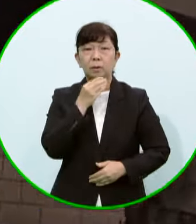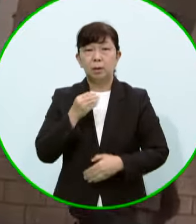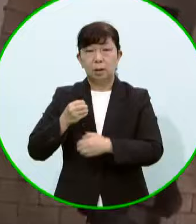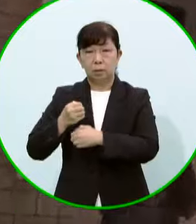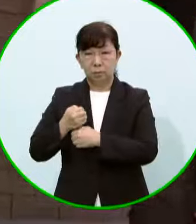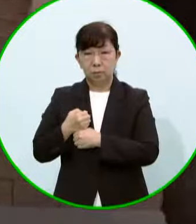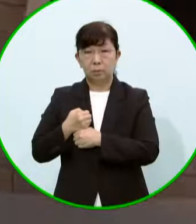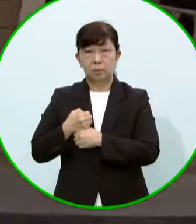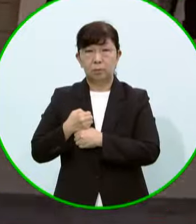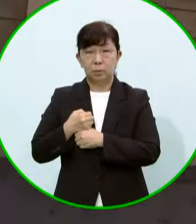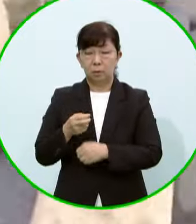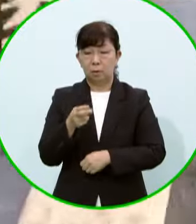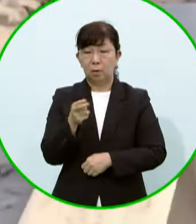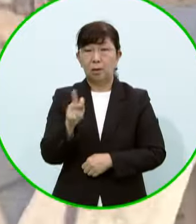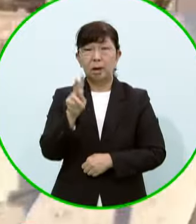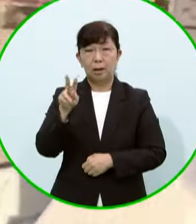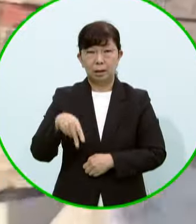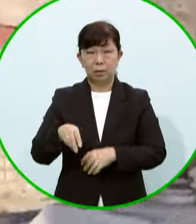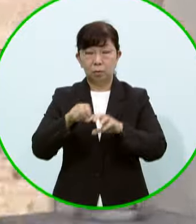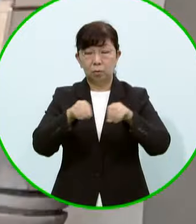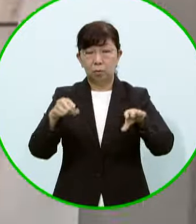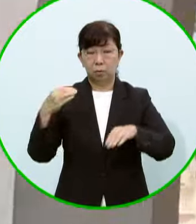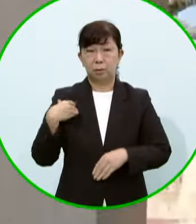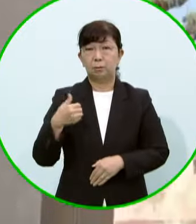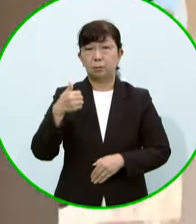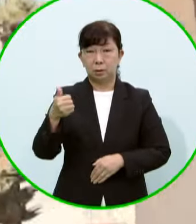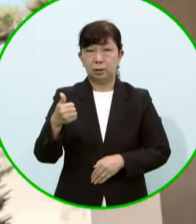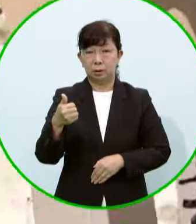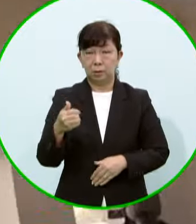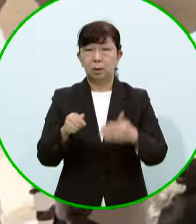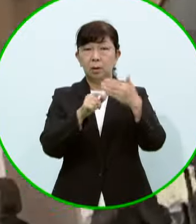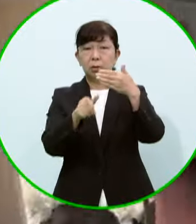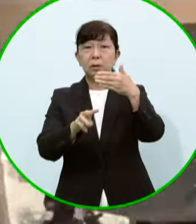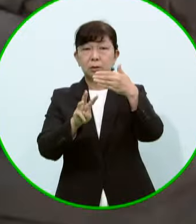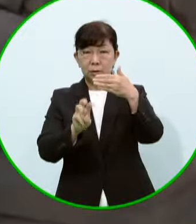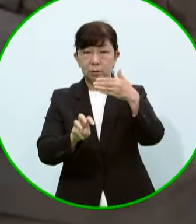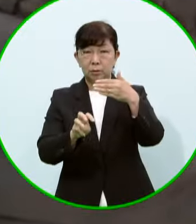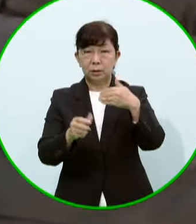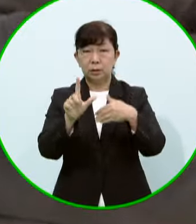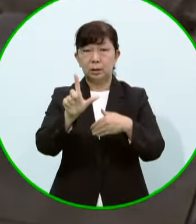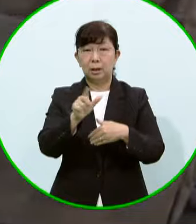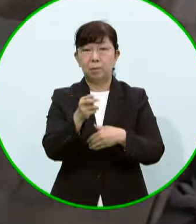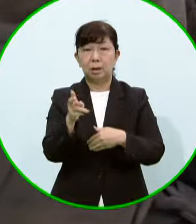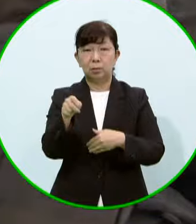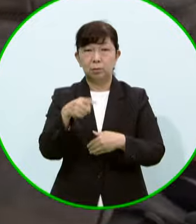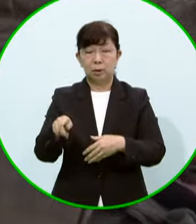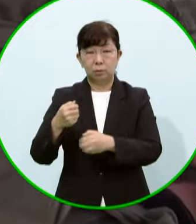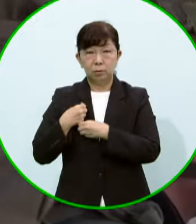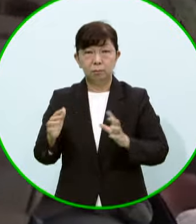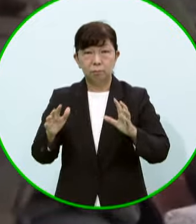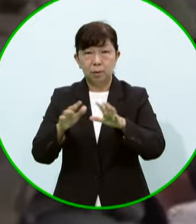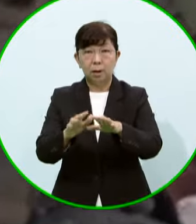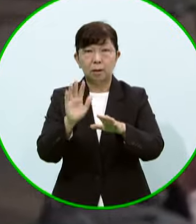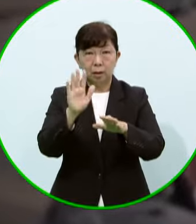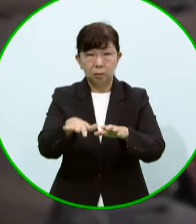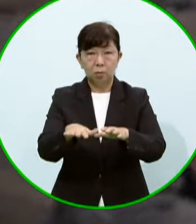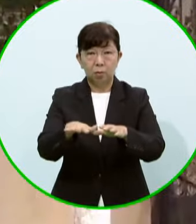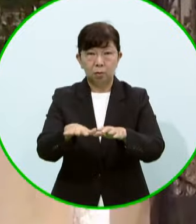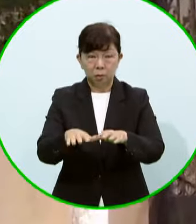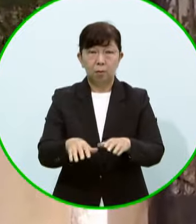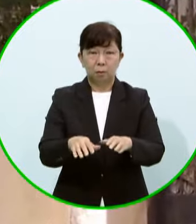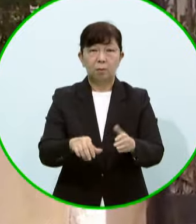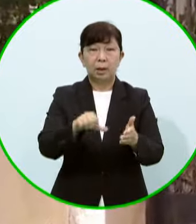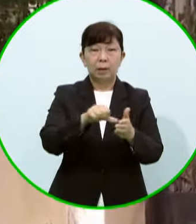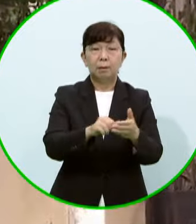ますイスラエル軍のハガ報道官は先月30日のレバノンへの地上進行開始以降新イラン